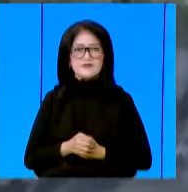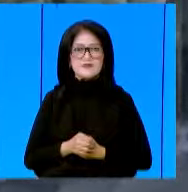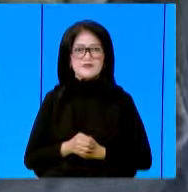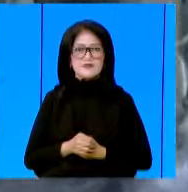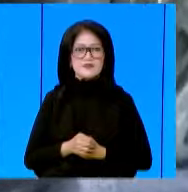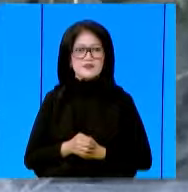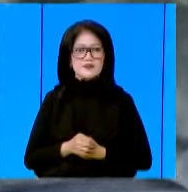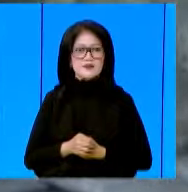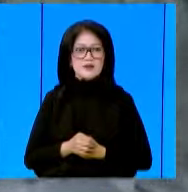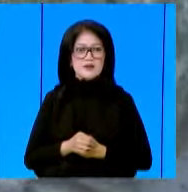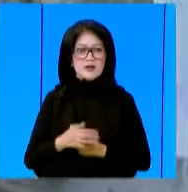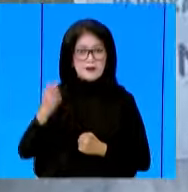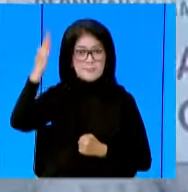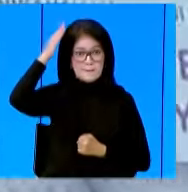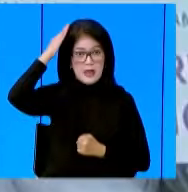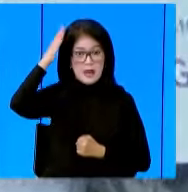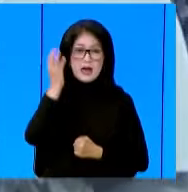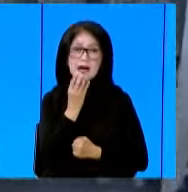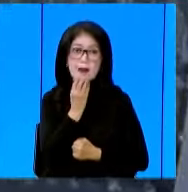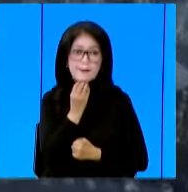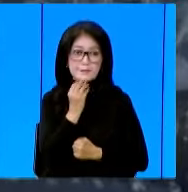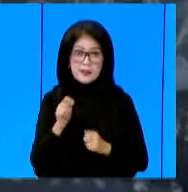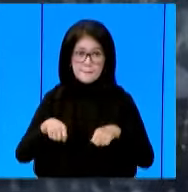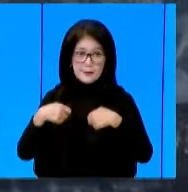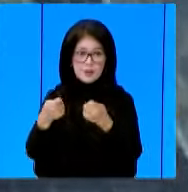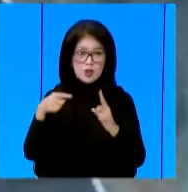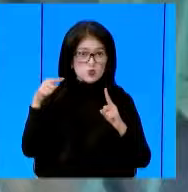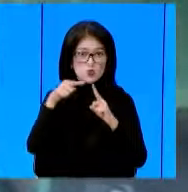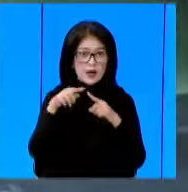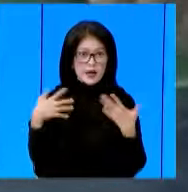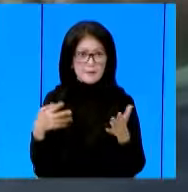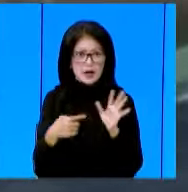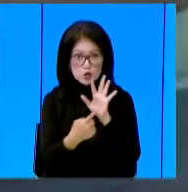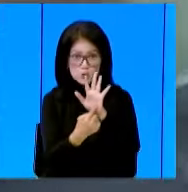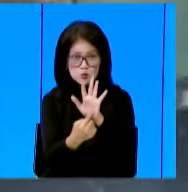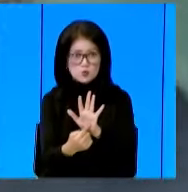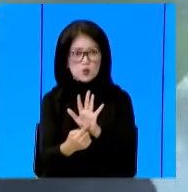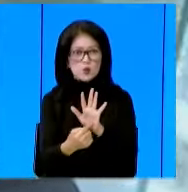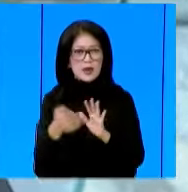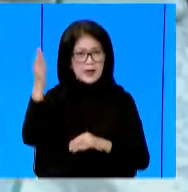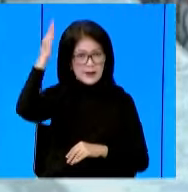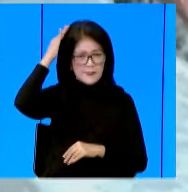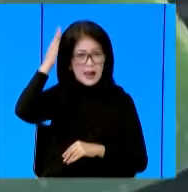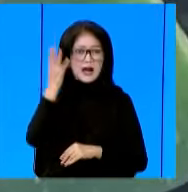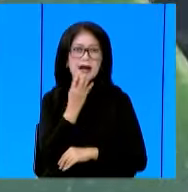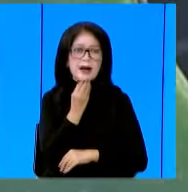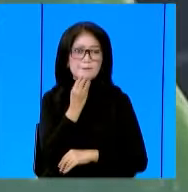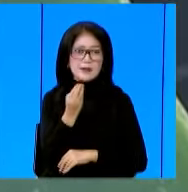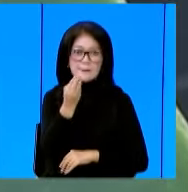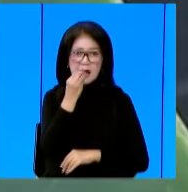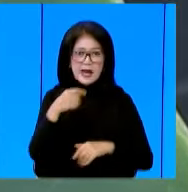Pemilihan mahar kepala kambing sekaligus bertujuan mengenalkan olahan kepala kambing sebagai kuliner khas Kabupaten Bantul.